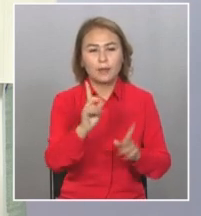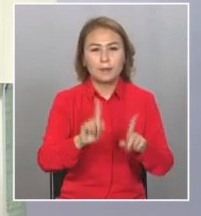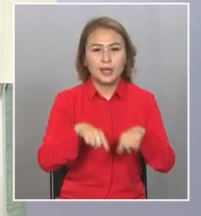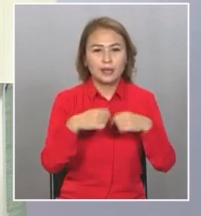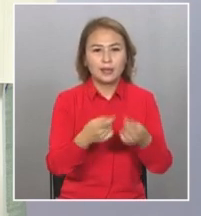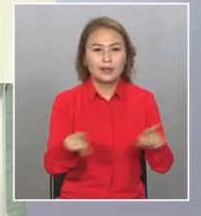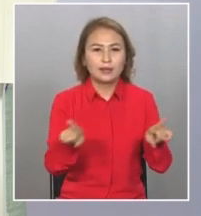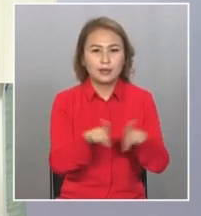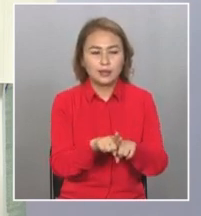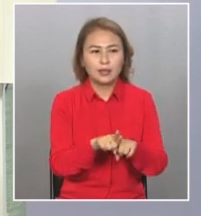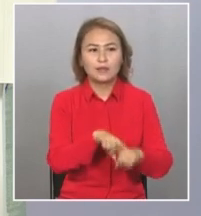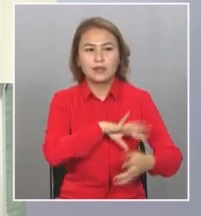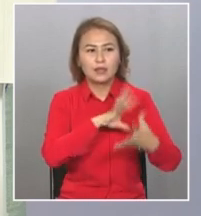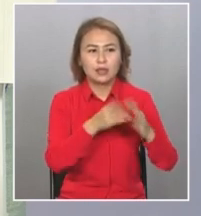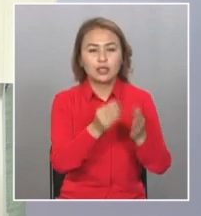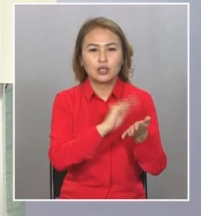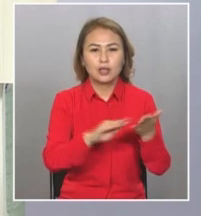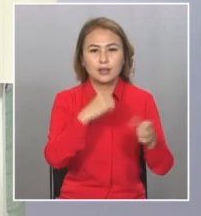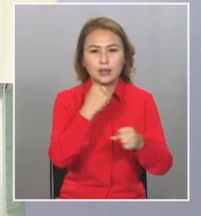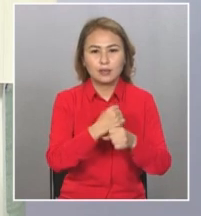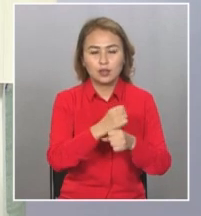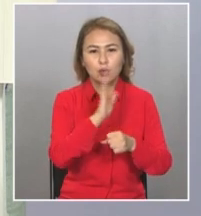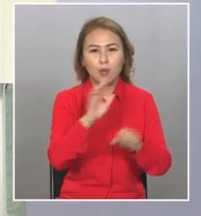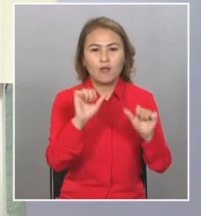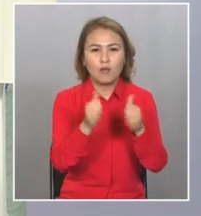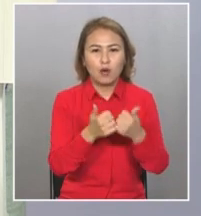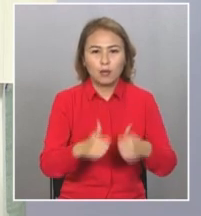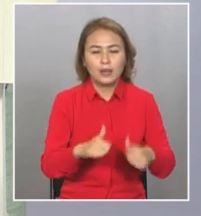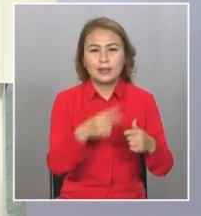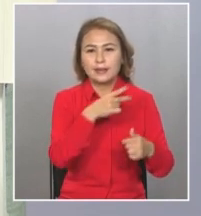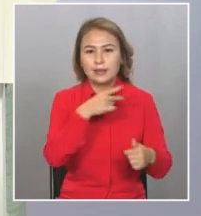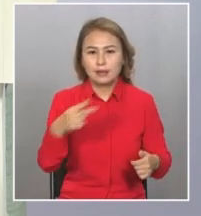берілгендей, осы яшыққа сілтеме жасайын. Яғни формула